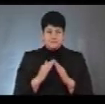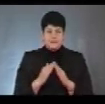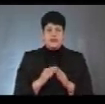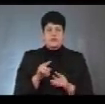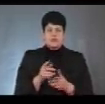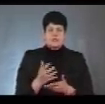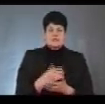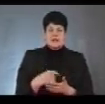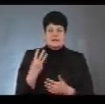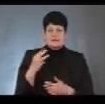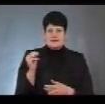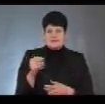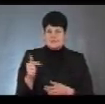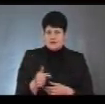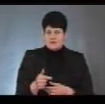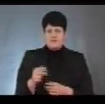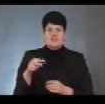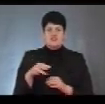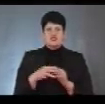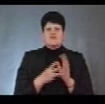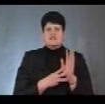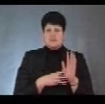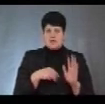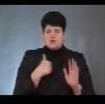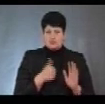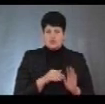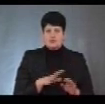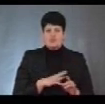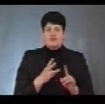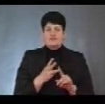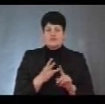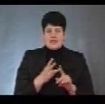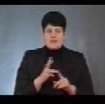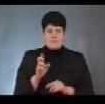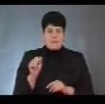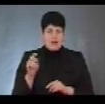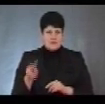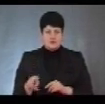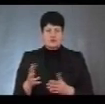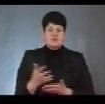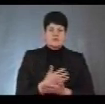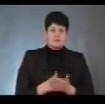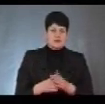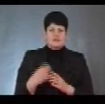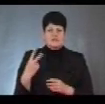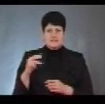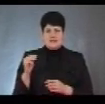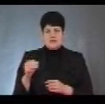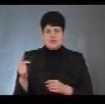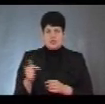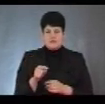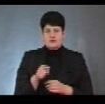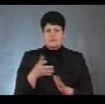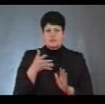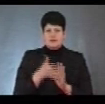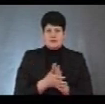вдалося зібрати 30 тисяч гривень. У 2018 році відбувся третій віденський бал. Тоді зібрали близько 20 тисяч гривень. Вони пішли